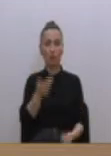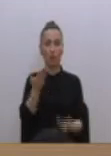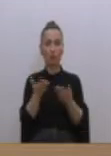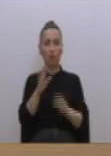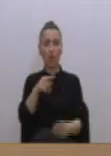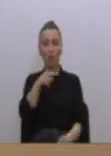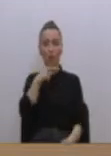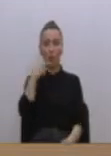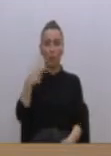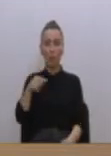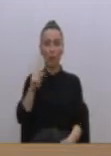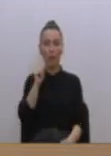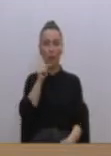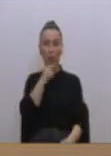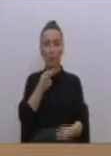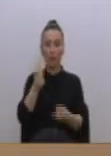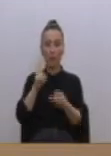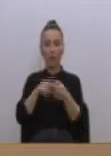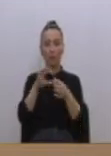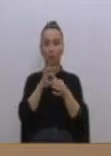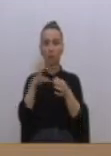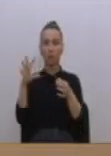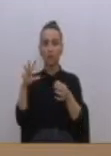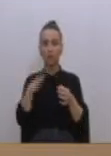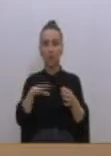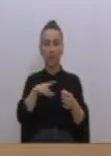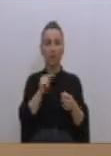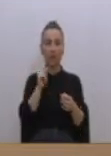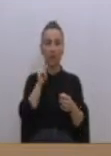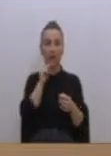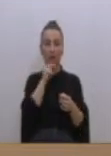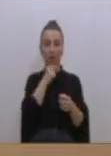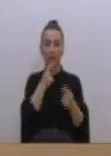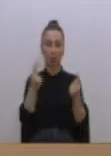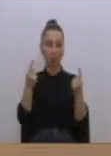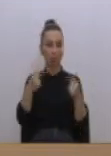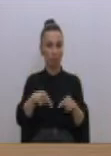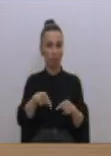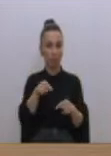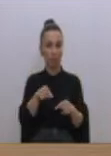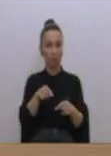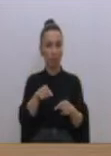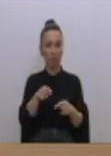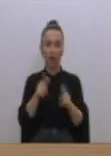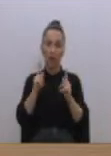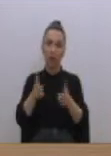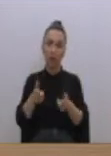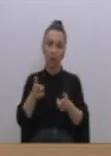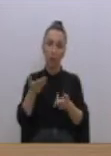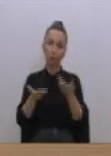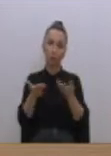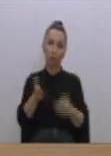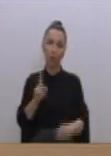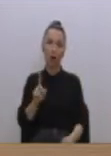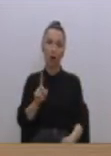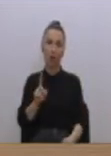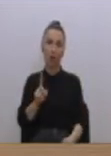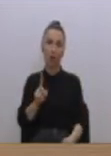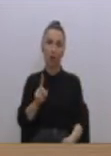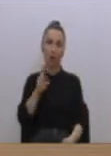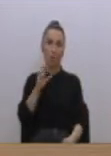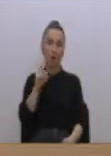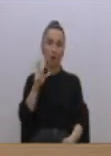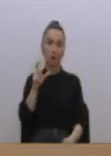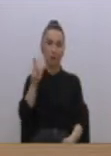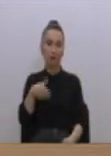რუსეთთან ეკონომიკური კავშირების გაწყვეტა საქართველოს ეკონომიკურ კოლაფსს? ეთანხმებით თუ არა ირაკლი